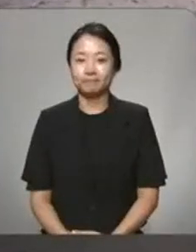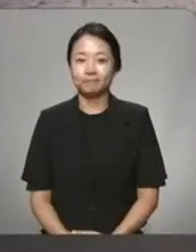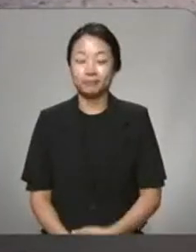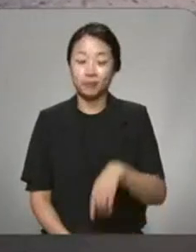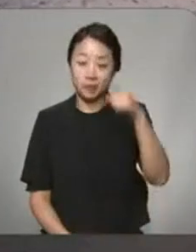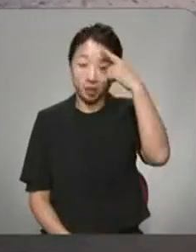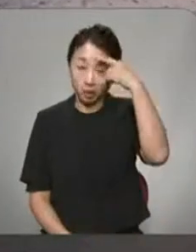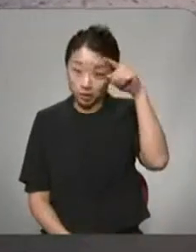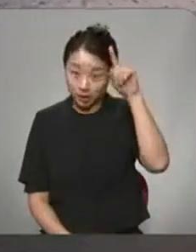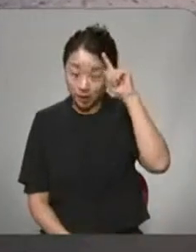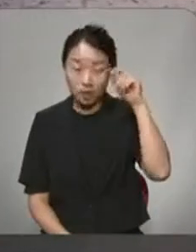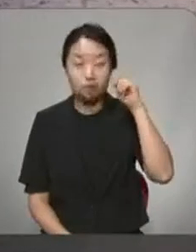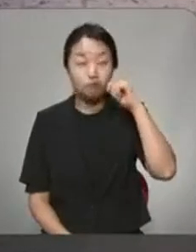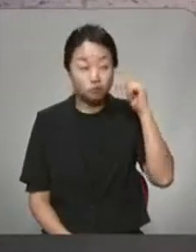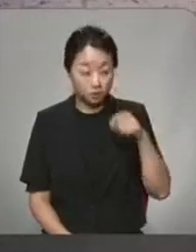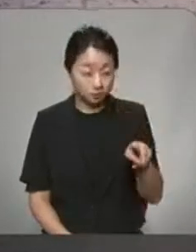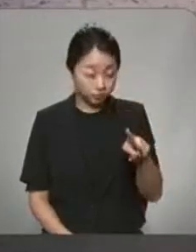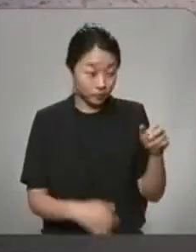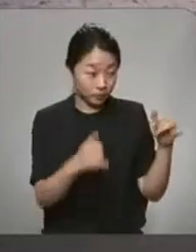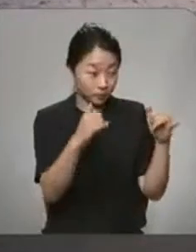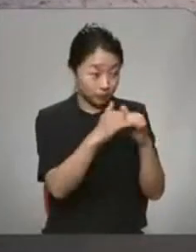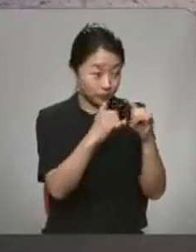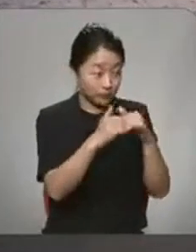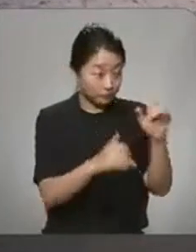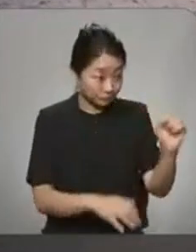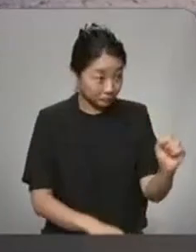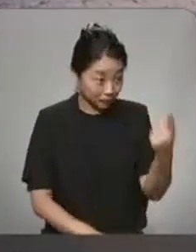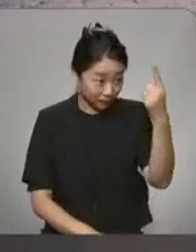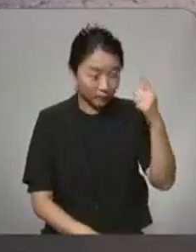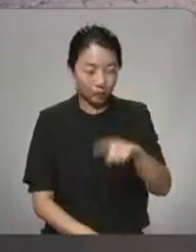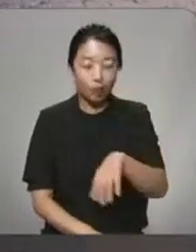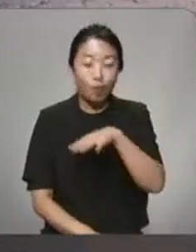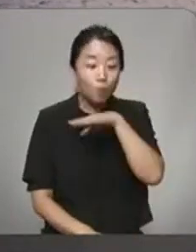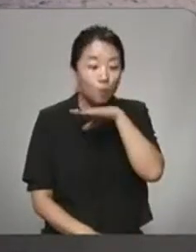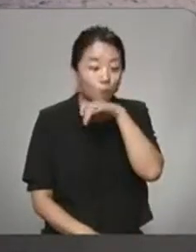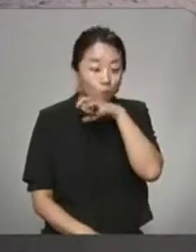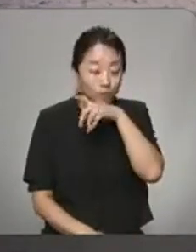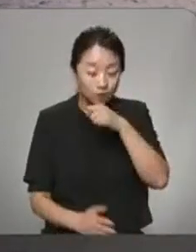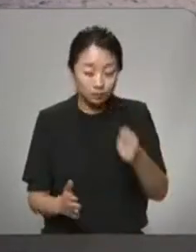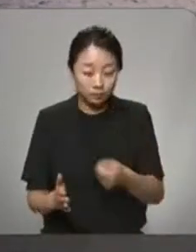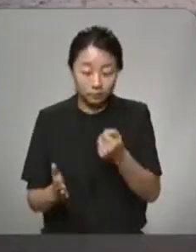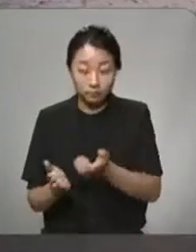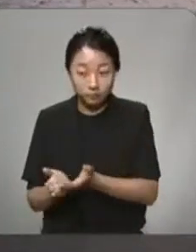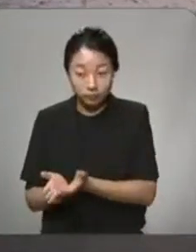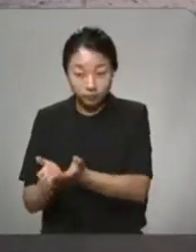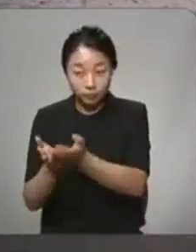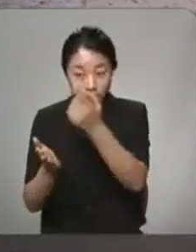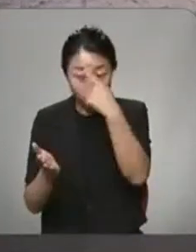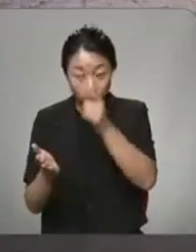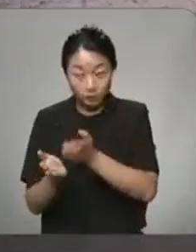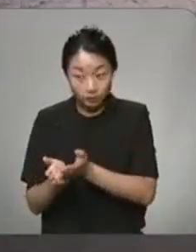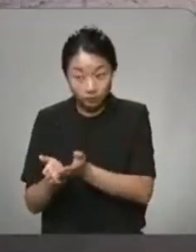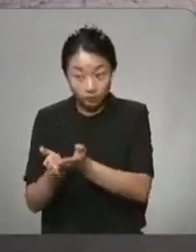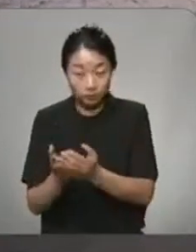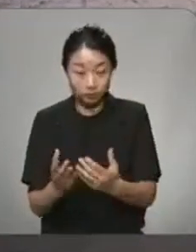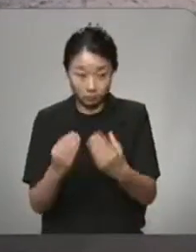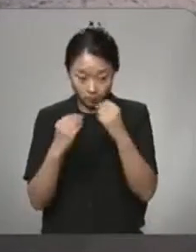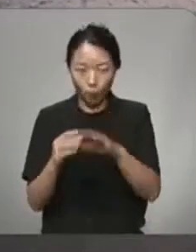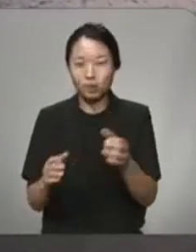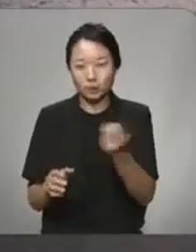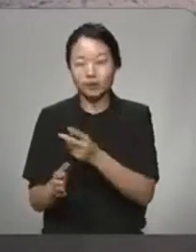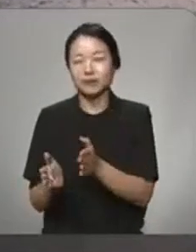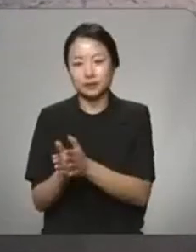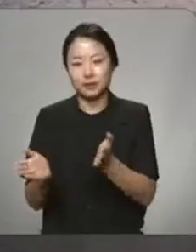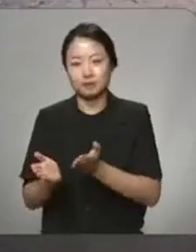러시아 우크라이나 전쟁으로 지난해 중단됐던 우리나라 오징어 체납기 어선들의 러시아 원정 조업이 재개됐습니다.